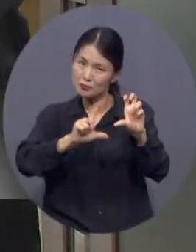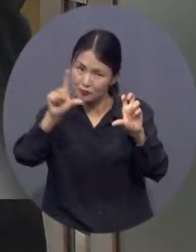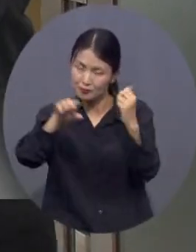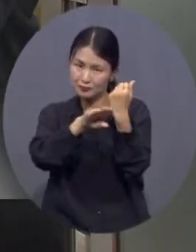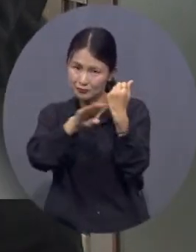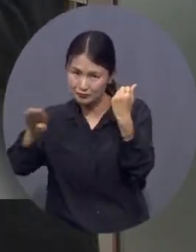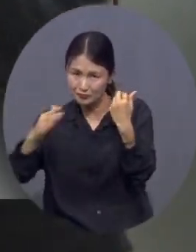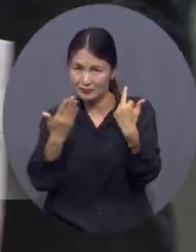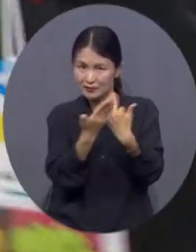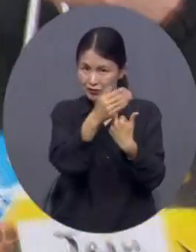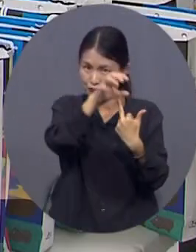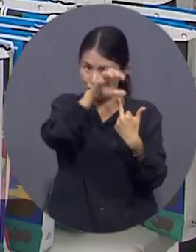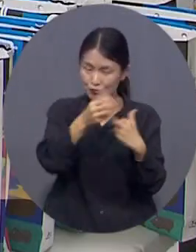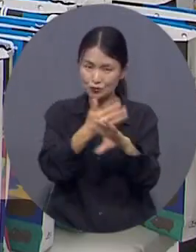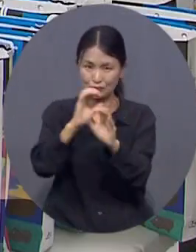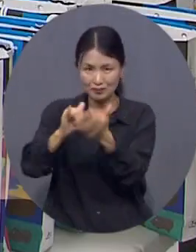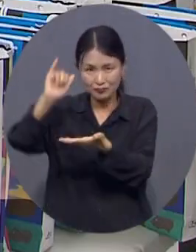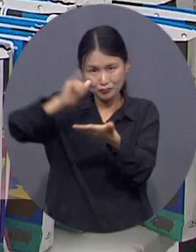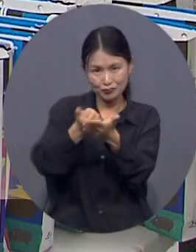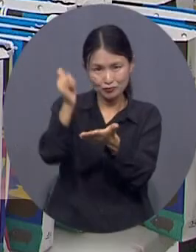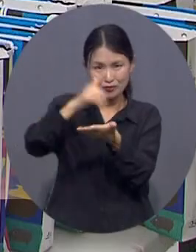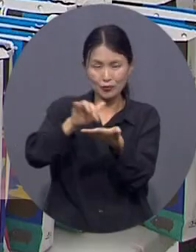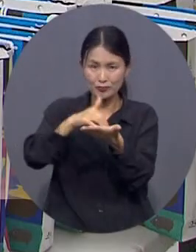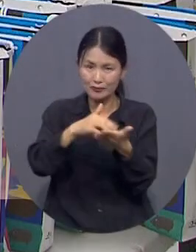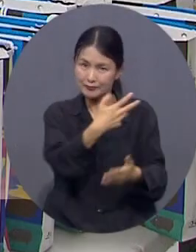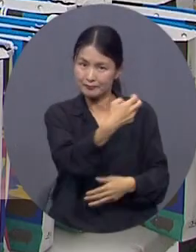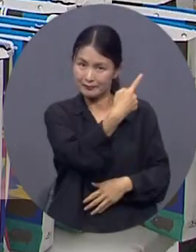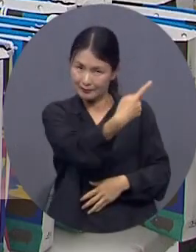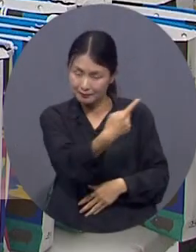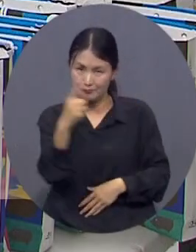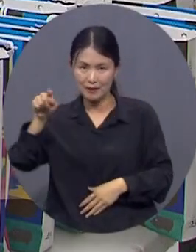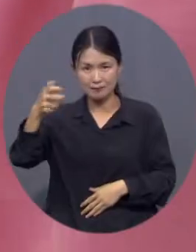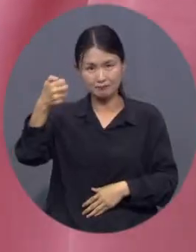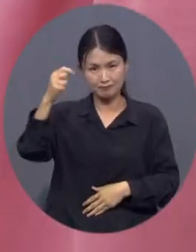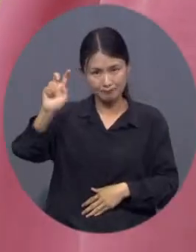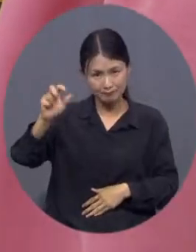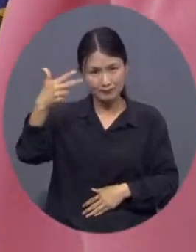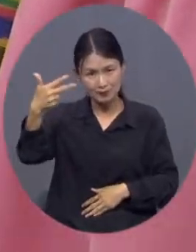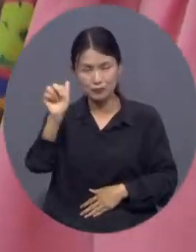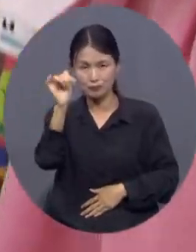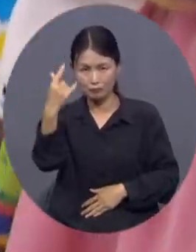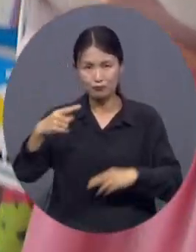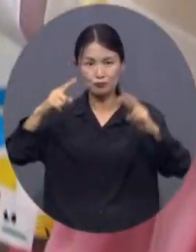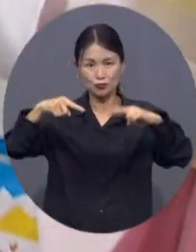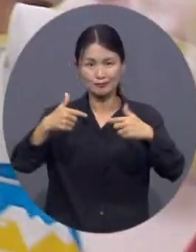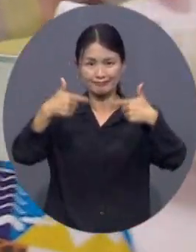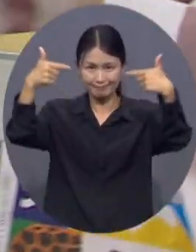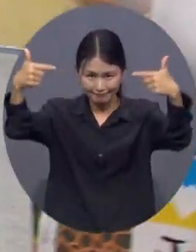기점으로 제주기점 국제선 운항 횟수가 주 71회에서 127회로 갑절